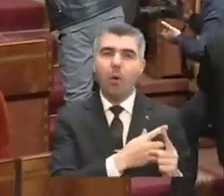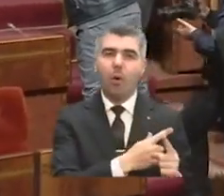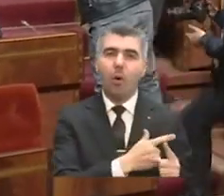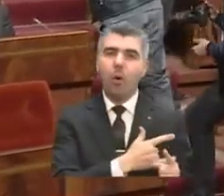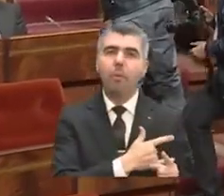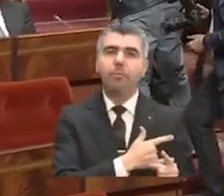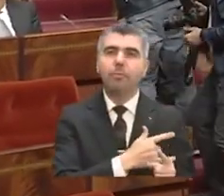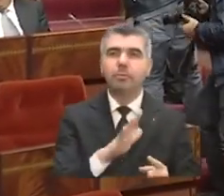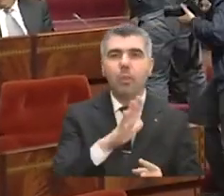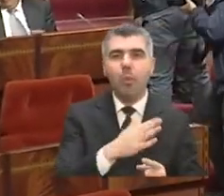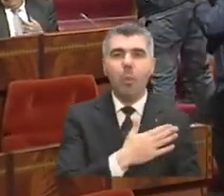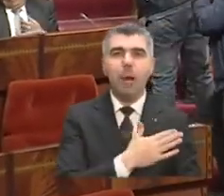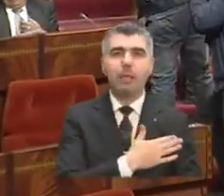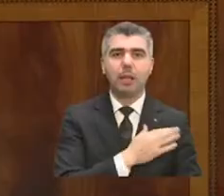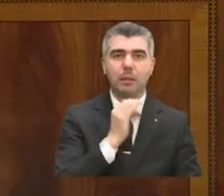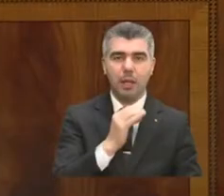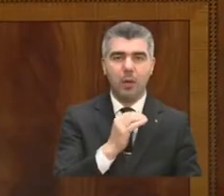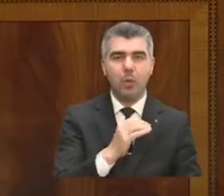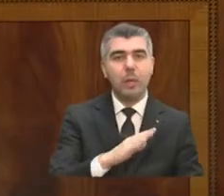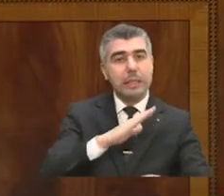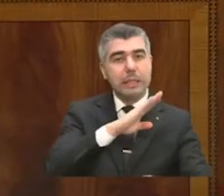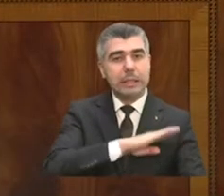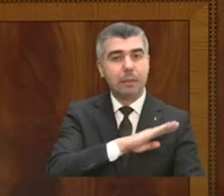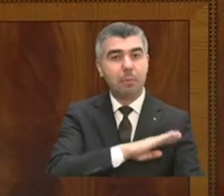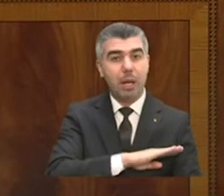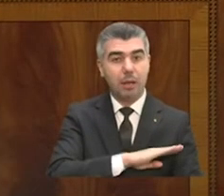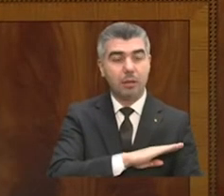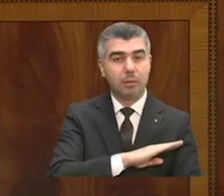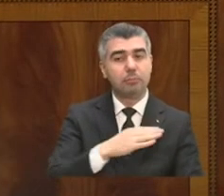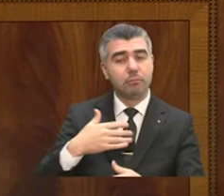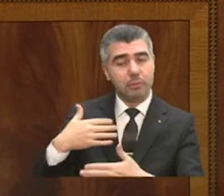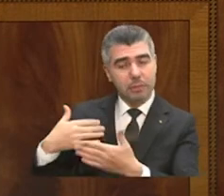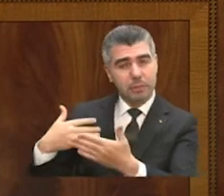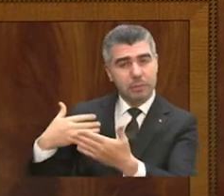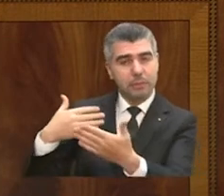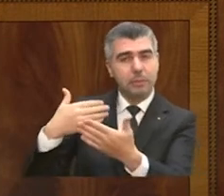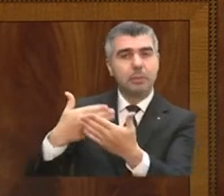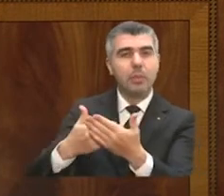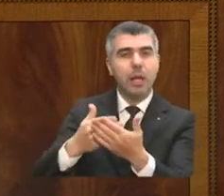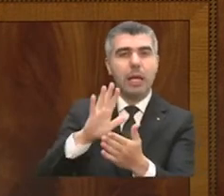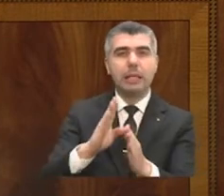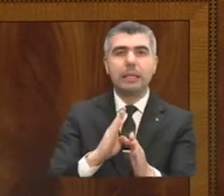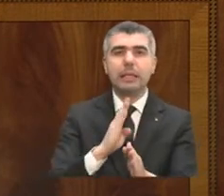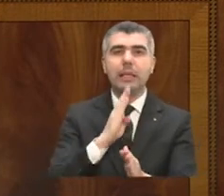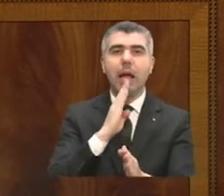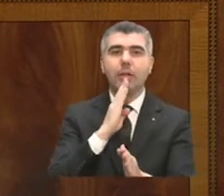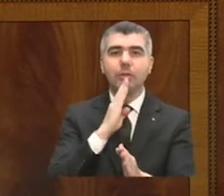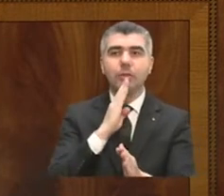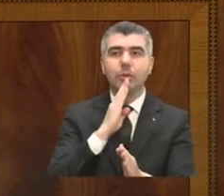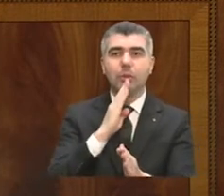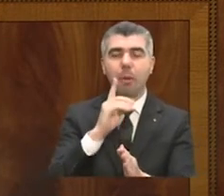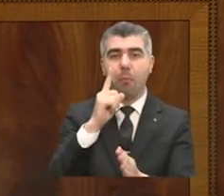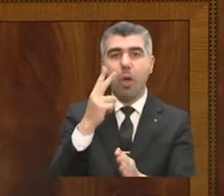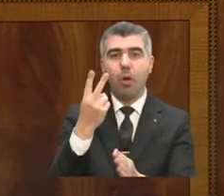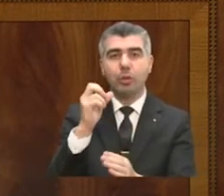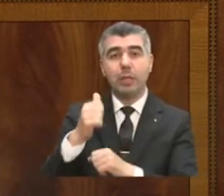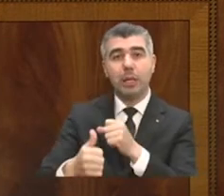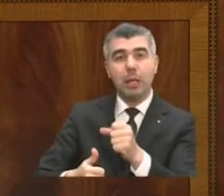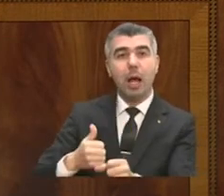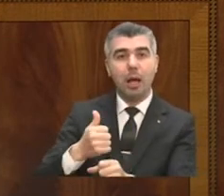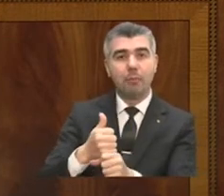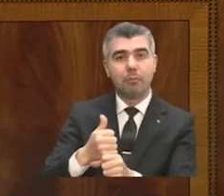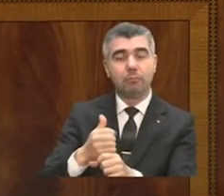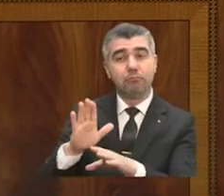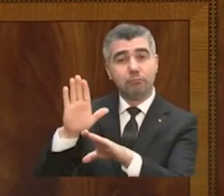avons une vision, nous aimons notre pays, un pays qui a été résilient et qui